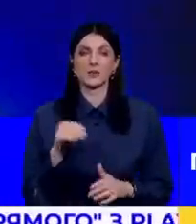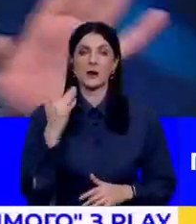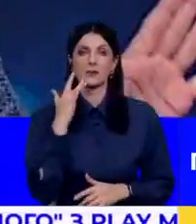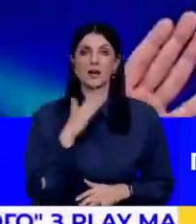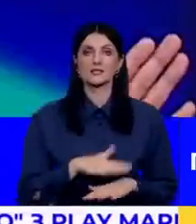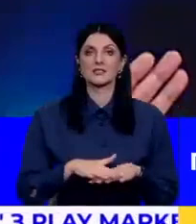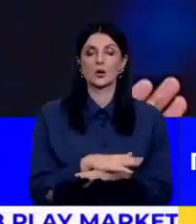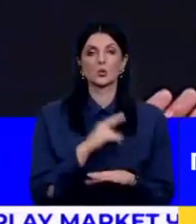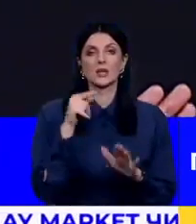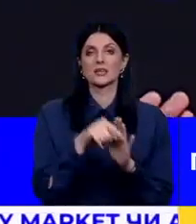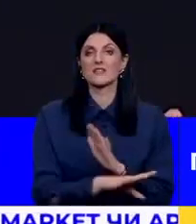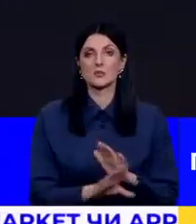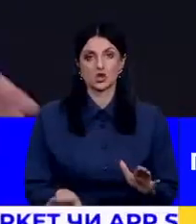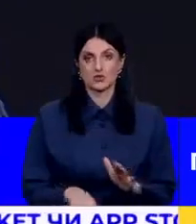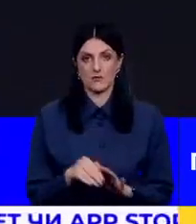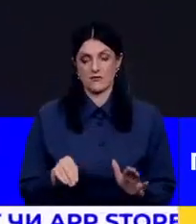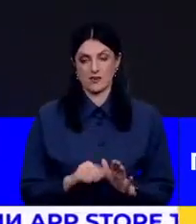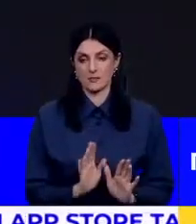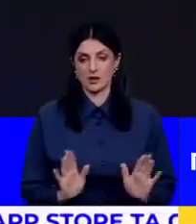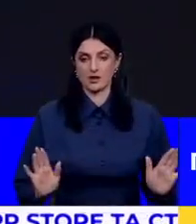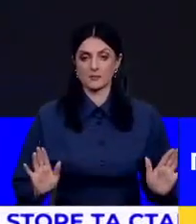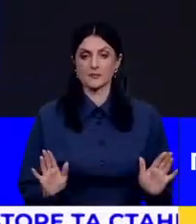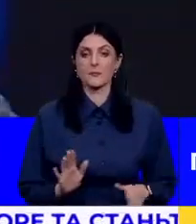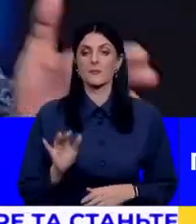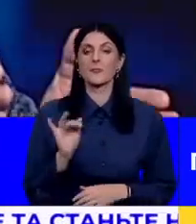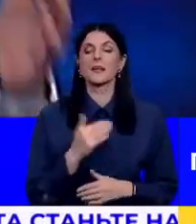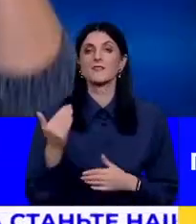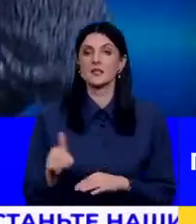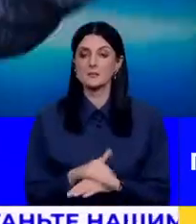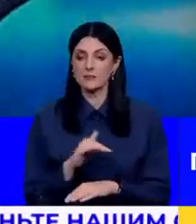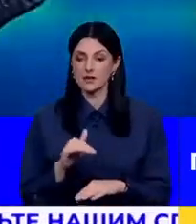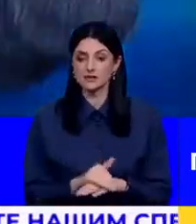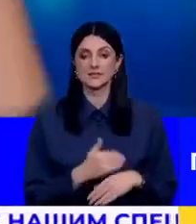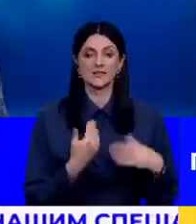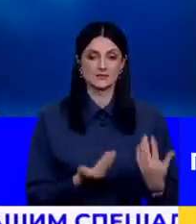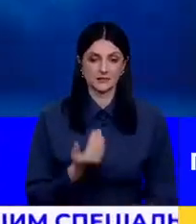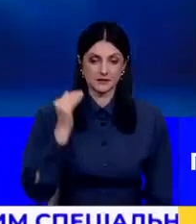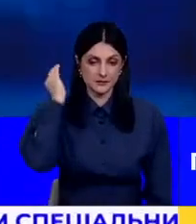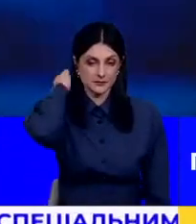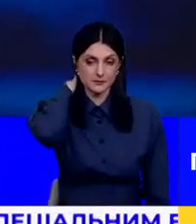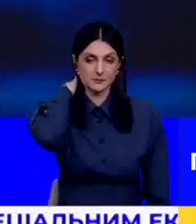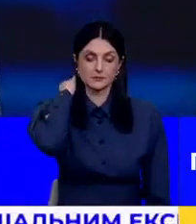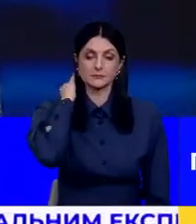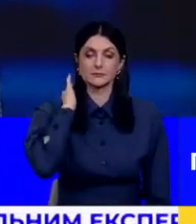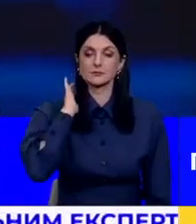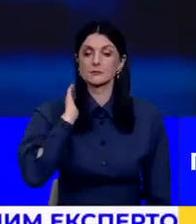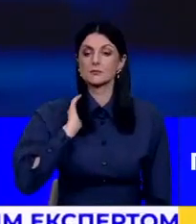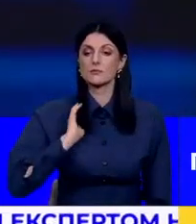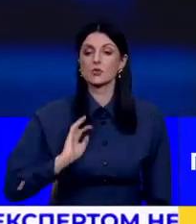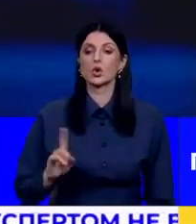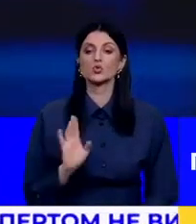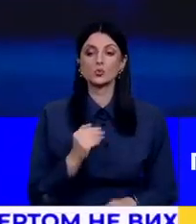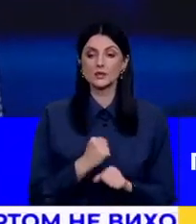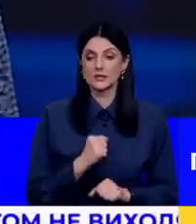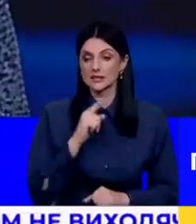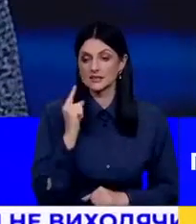Не вмешиваемся в выборы ни в коем случае. А тому вчера закрыли там днями криминальную справу. А как теперь будет делать, что будет Зеленский, как он